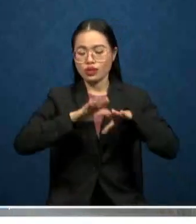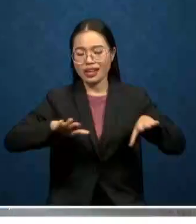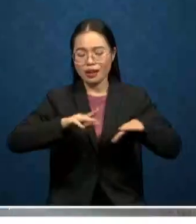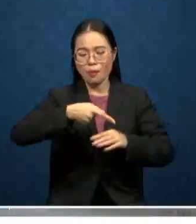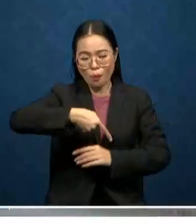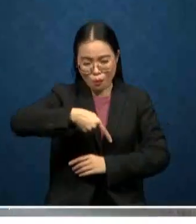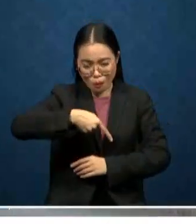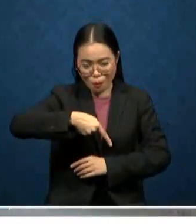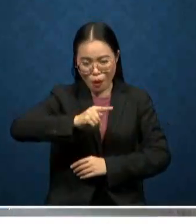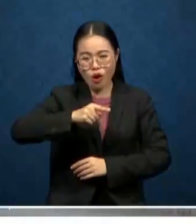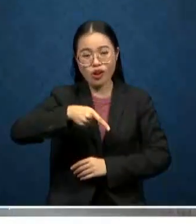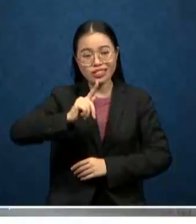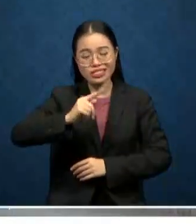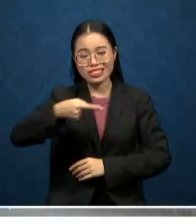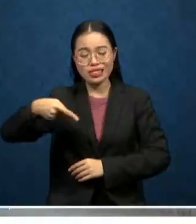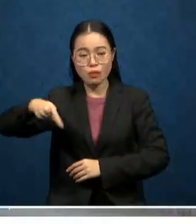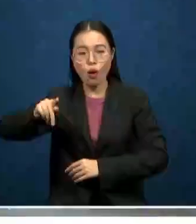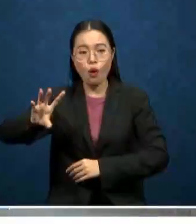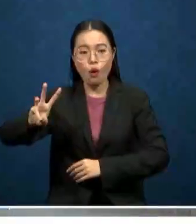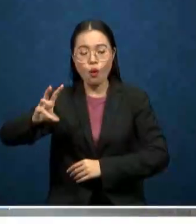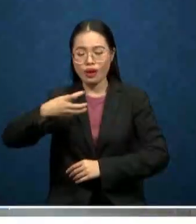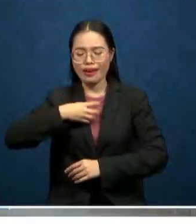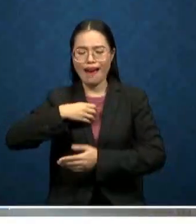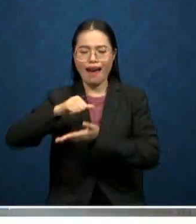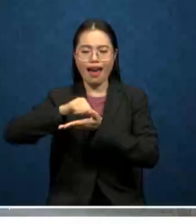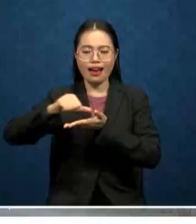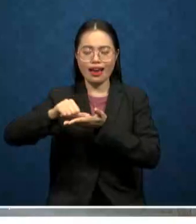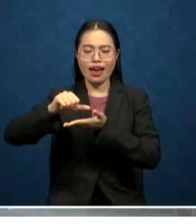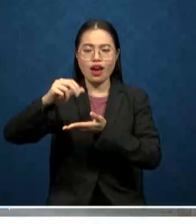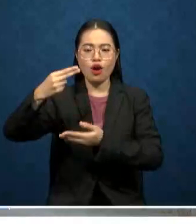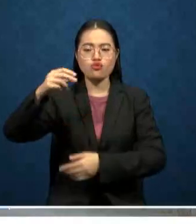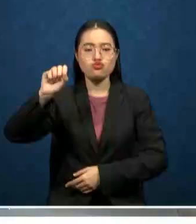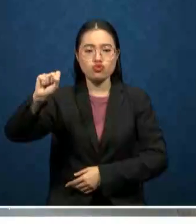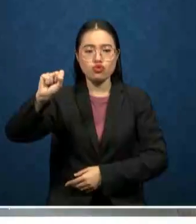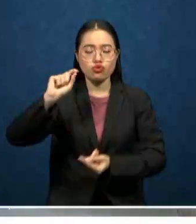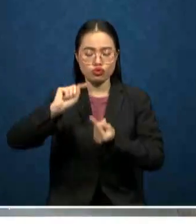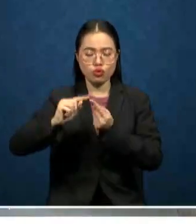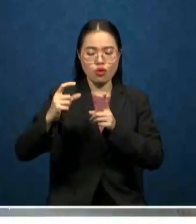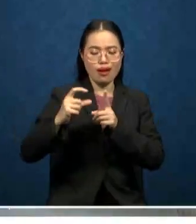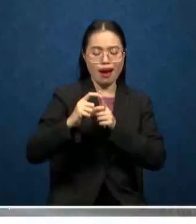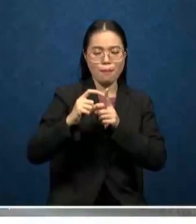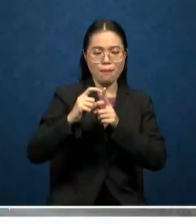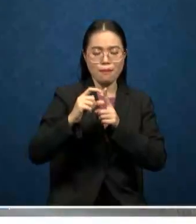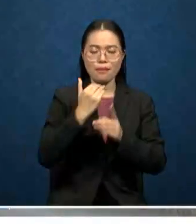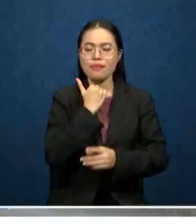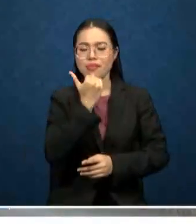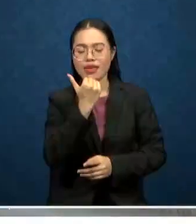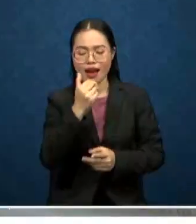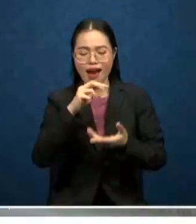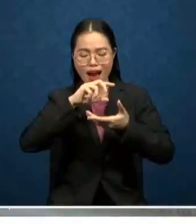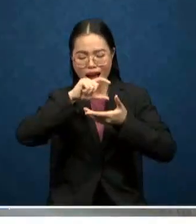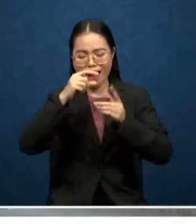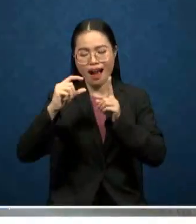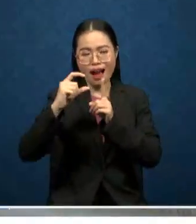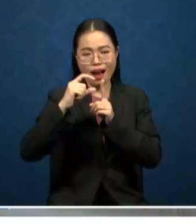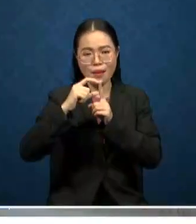กระทรวงศึกษาและกระทรวงมหาดไทยแก้ปัญหาปรับหลักสูตรการเขียนการอ่านคำควบก้ำในสถานศึกษาทั่วประเทศเพื่อ